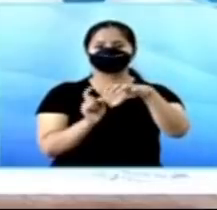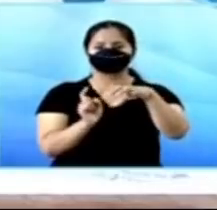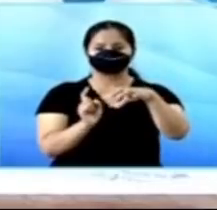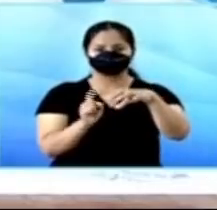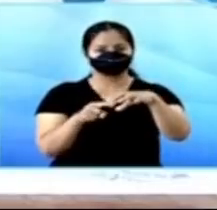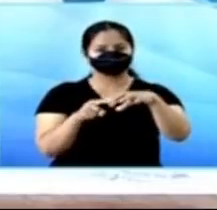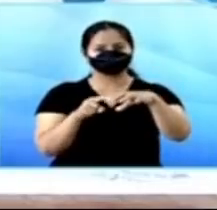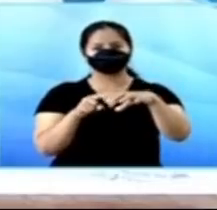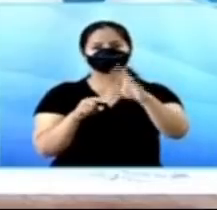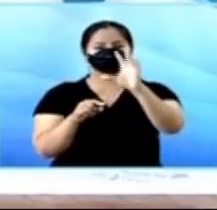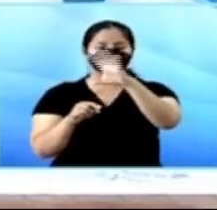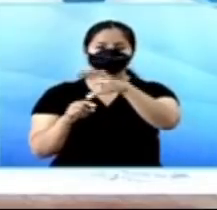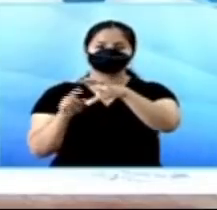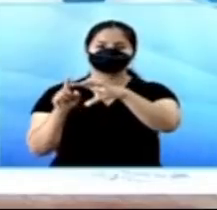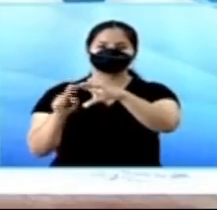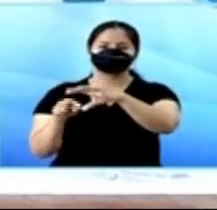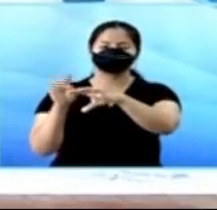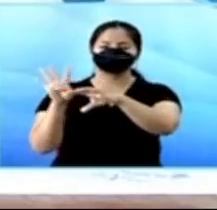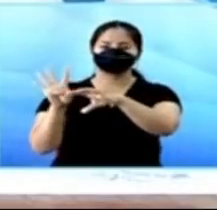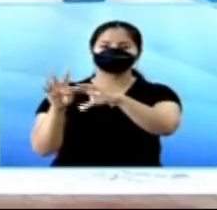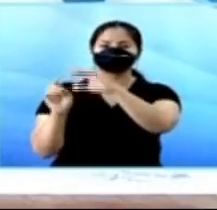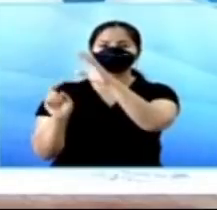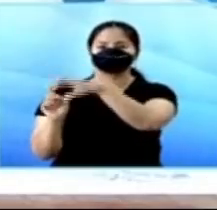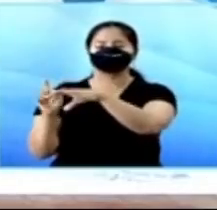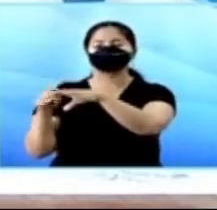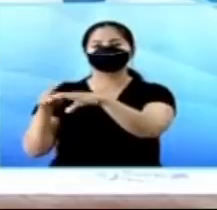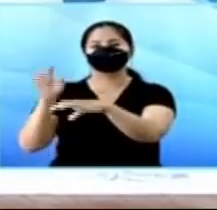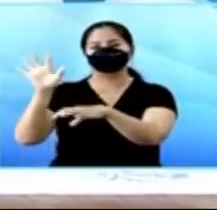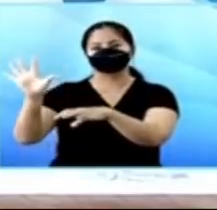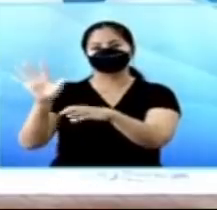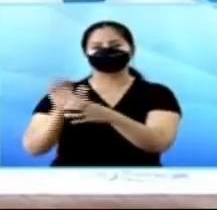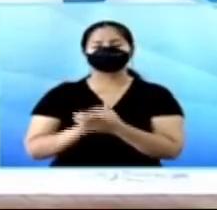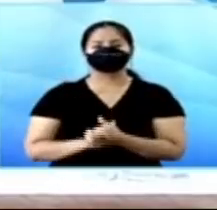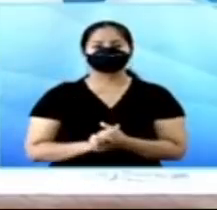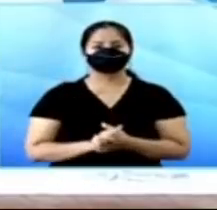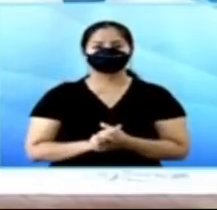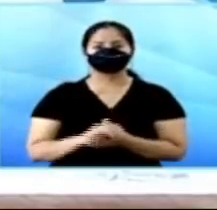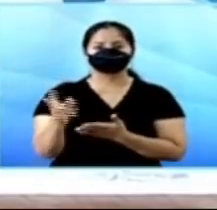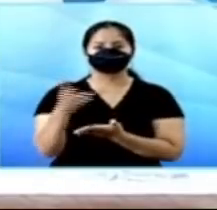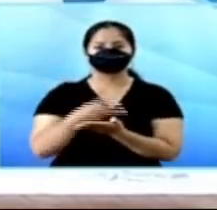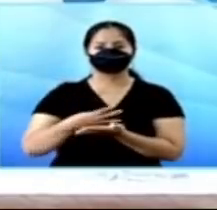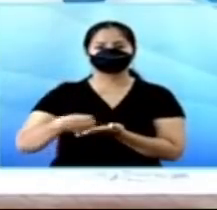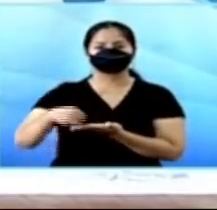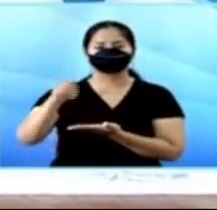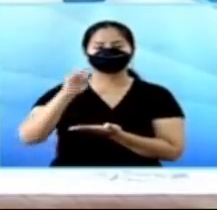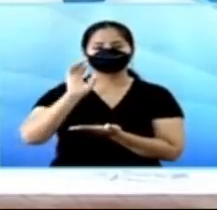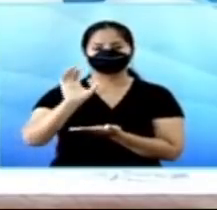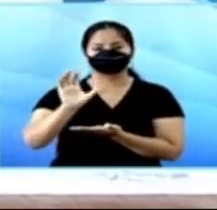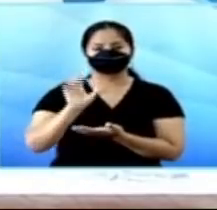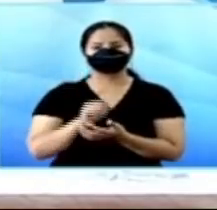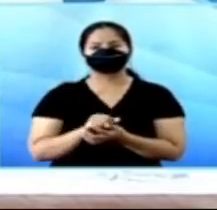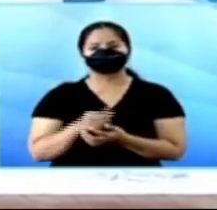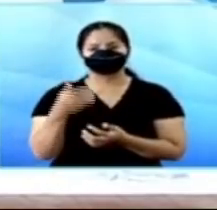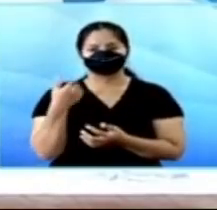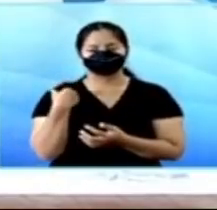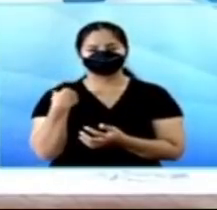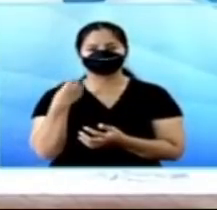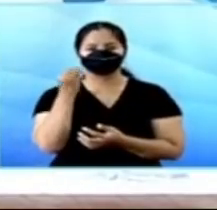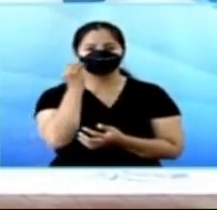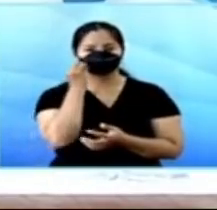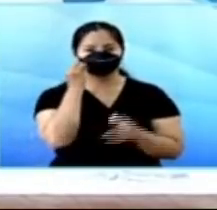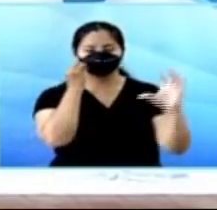ใต้บ้านหนองด้วงบ้านดงนาทองสำหรับเมืองไซเสถานั้นมีบ้านพล